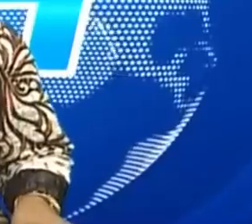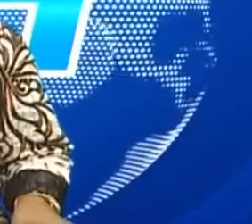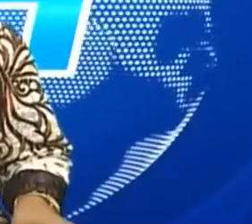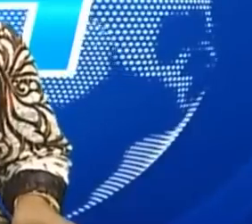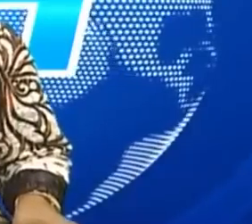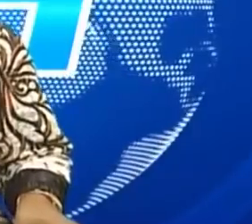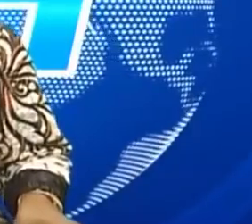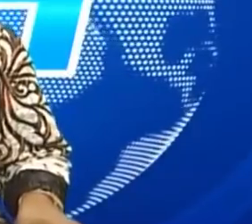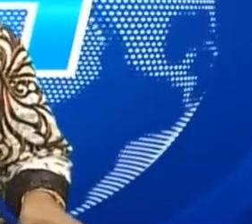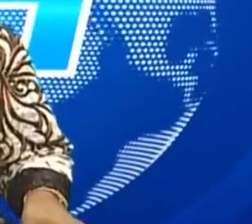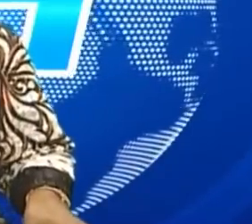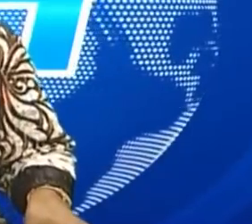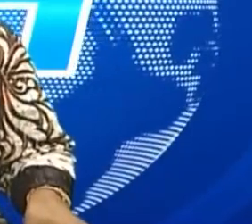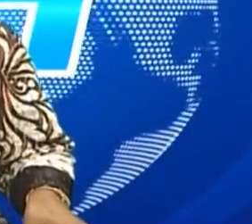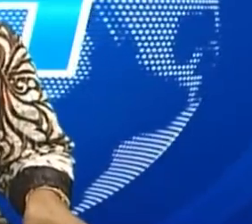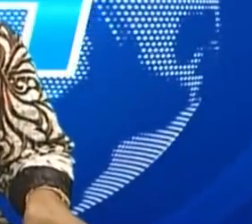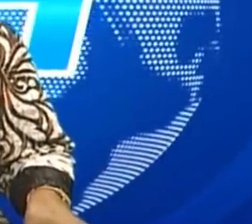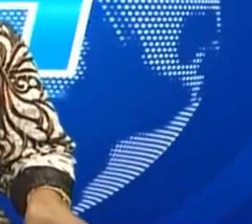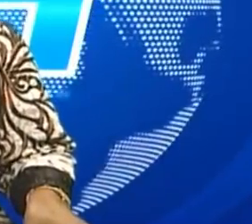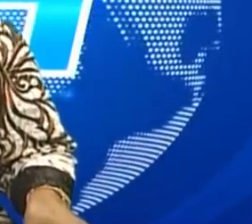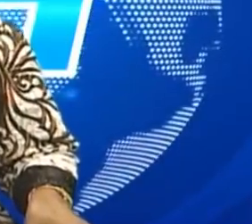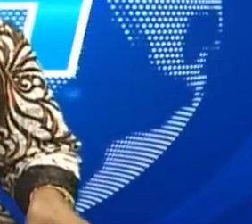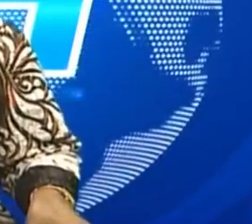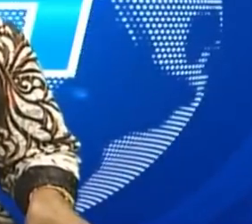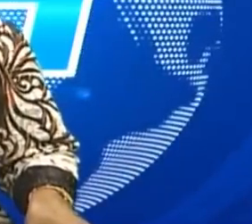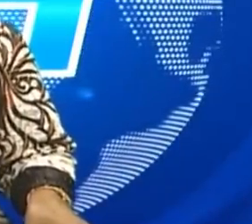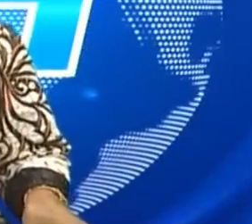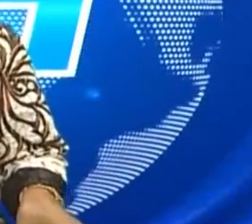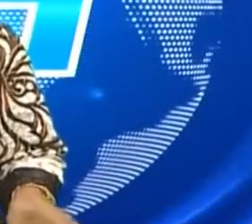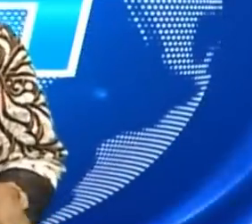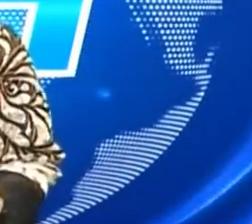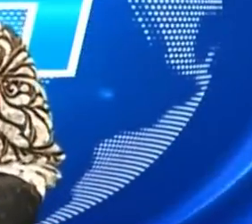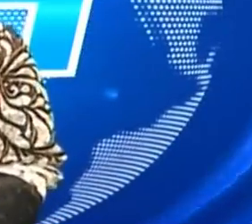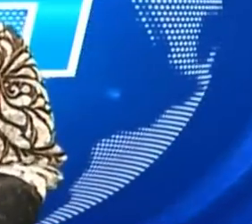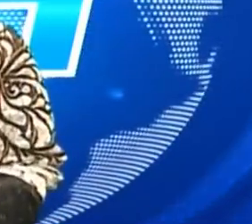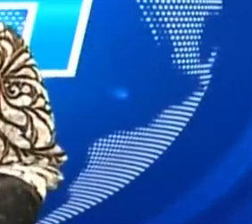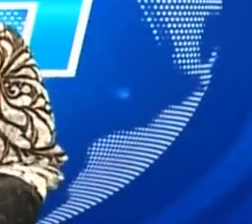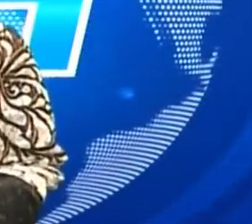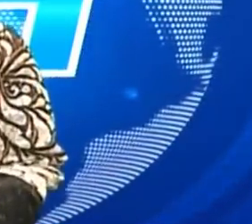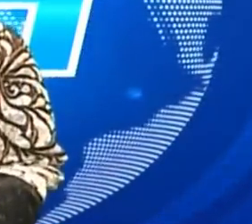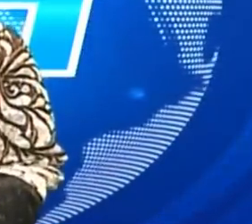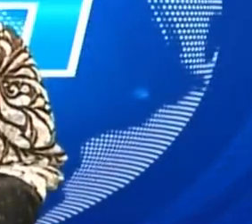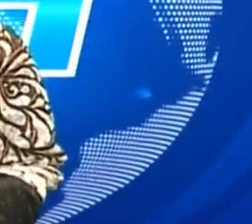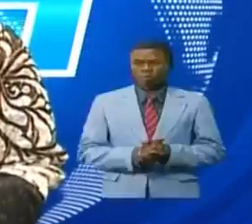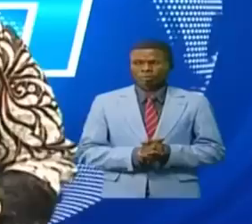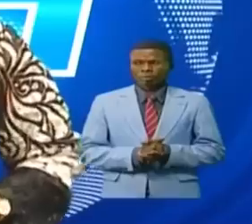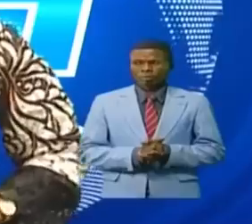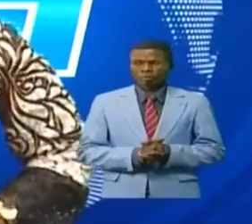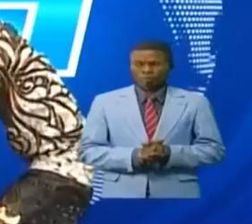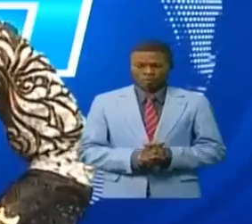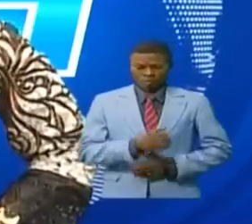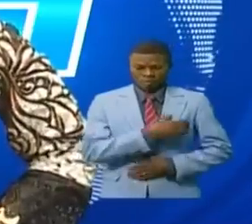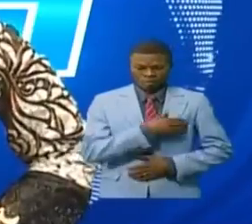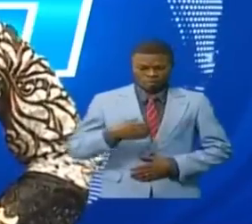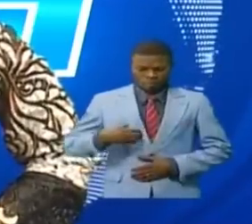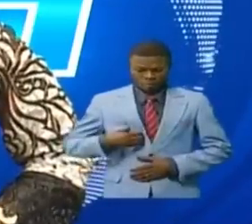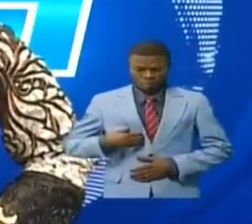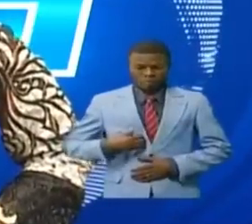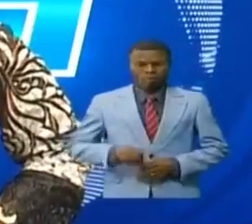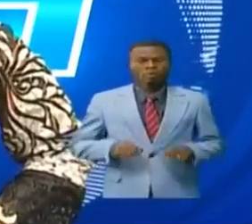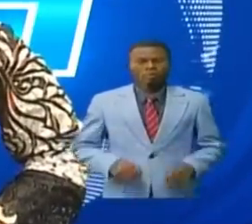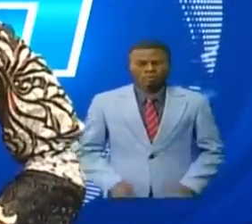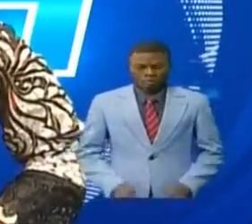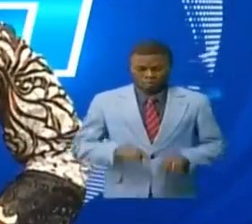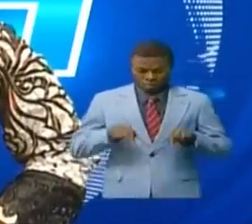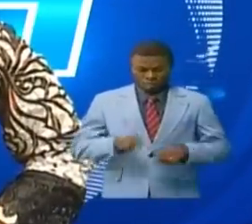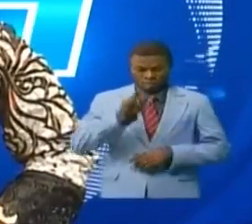du président de la République, Félix-Antoine Tshisekedi, s'est recueilli devant la dépouille mortelle de Madame Adolphine Galula ce